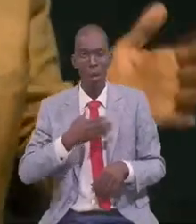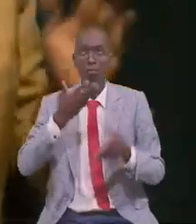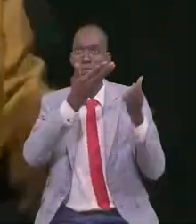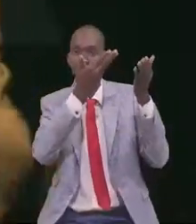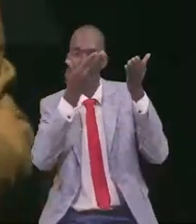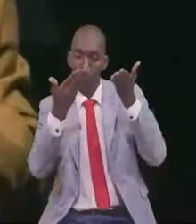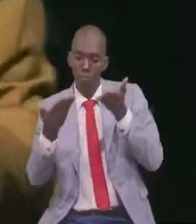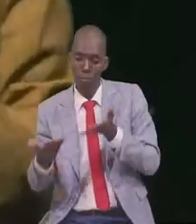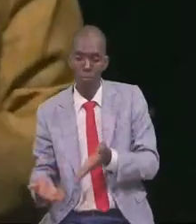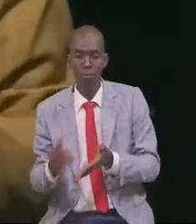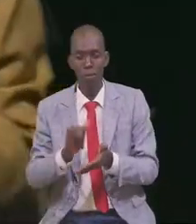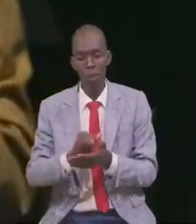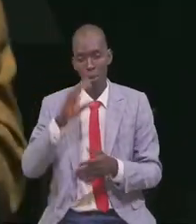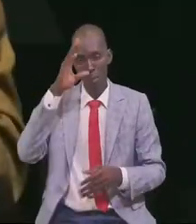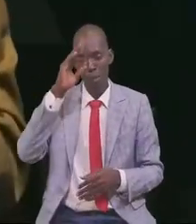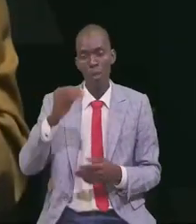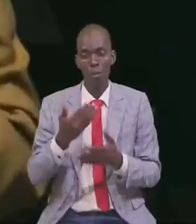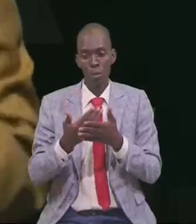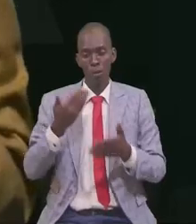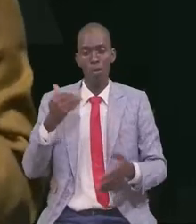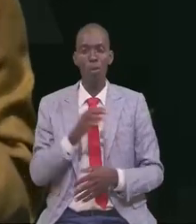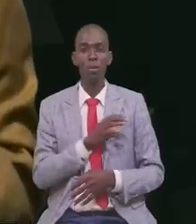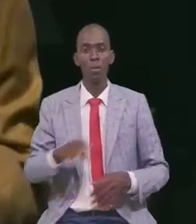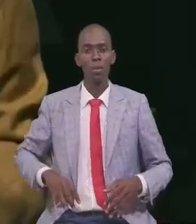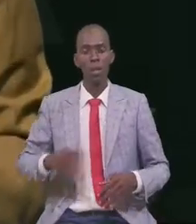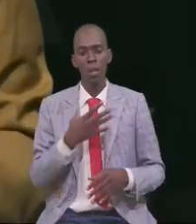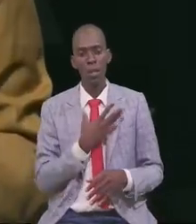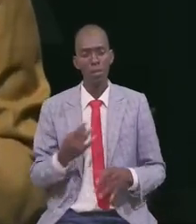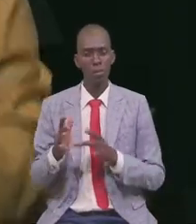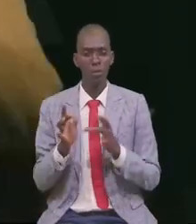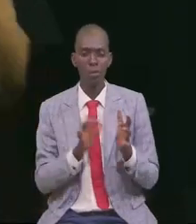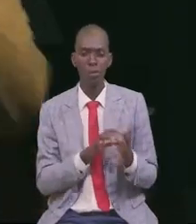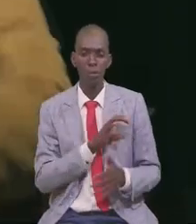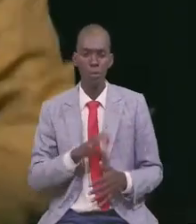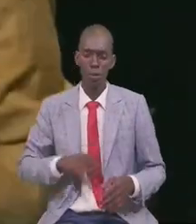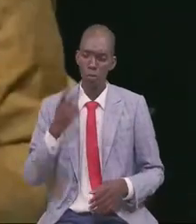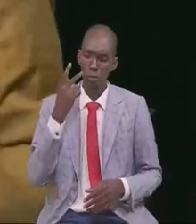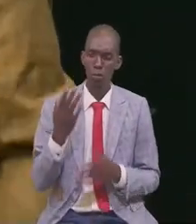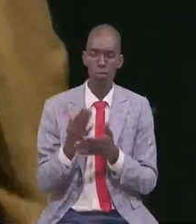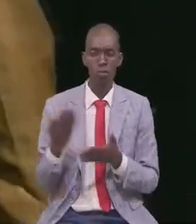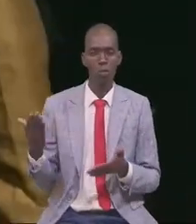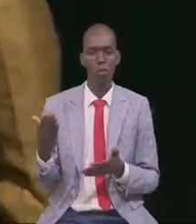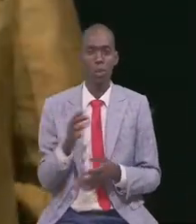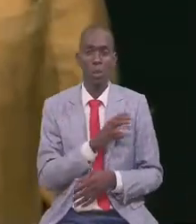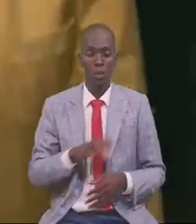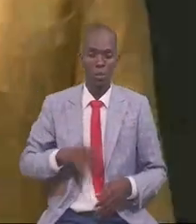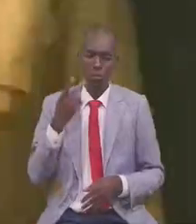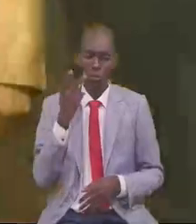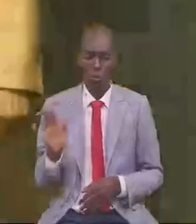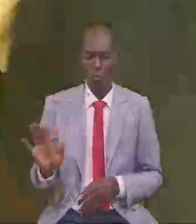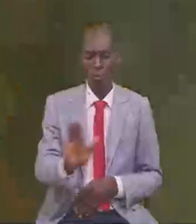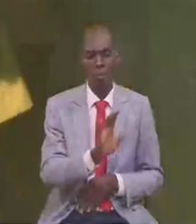la présence de Christ. Et Jésus-Christ a vu quelque chose. Il a vu leur foi,